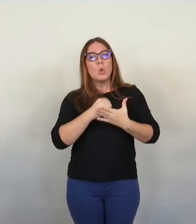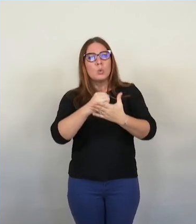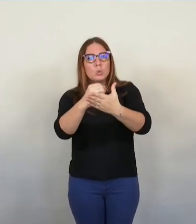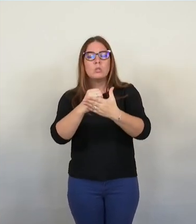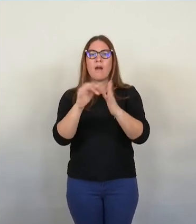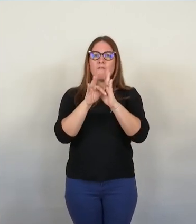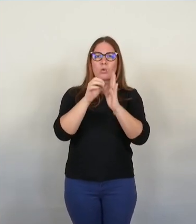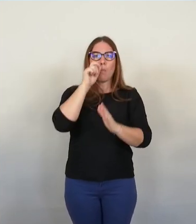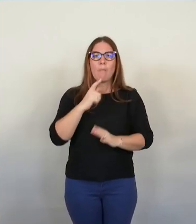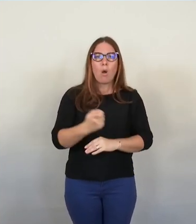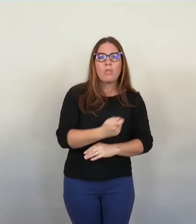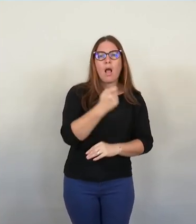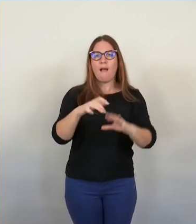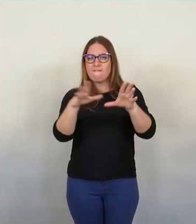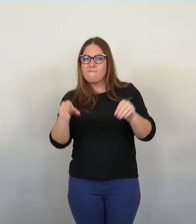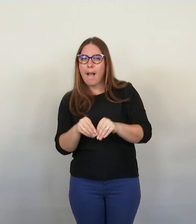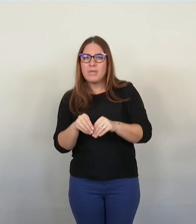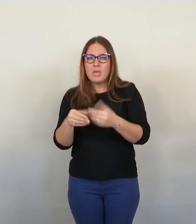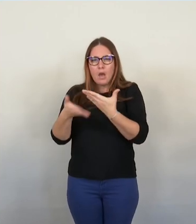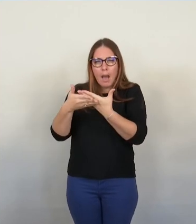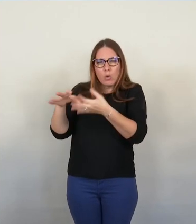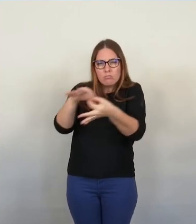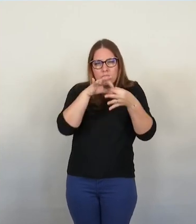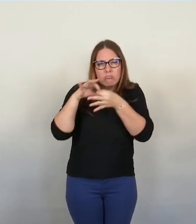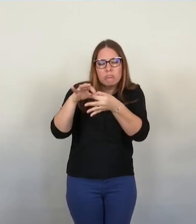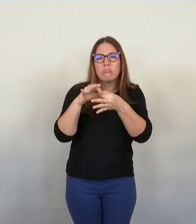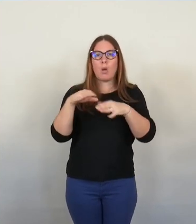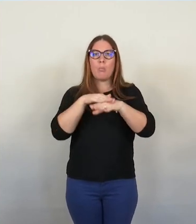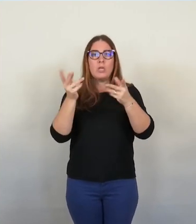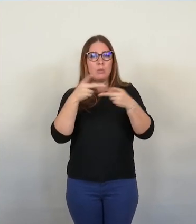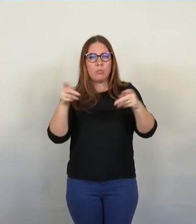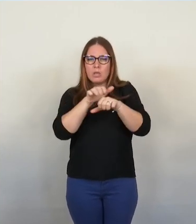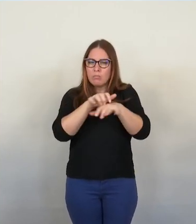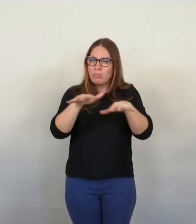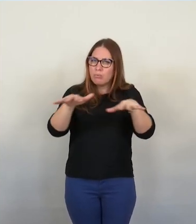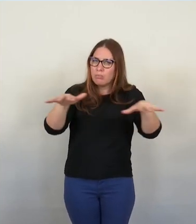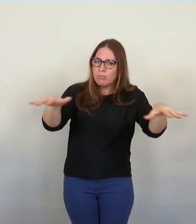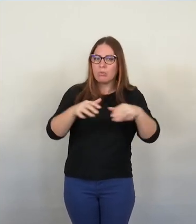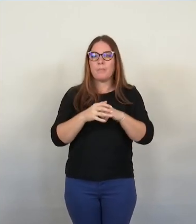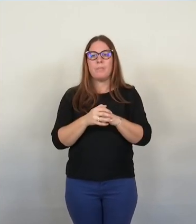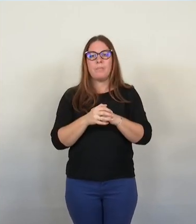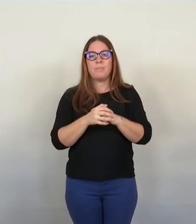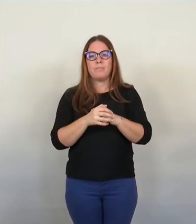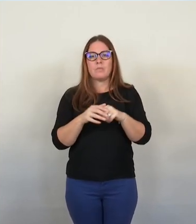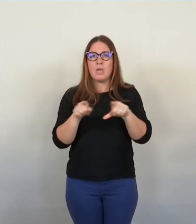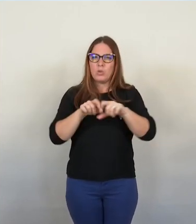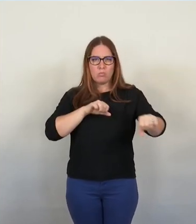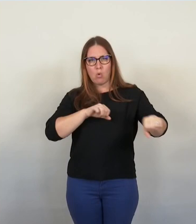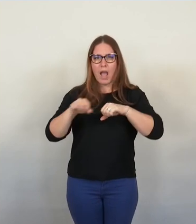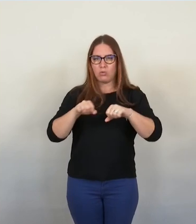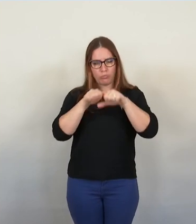parentale et aux famille de proximité de déploiement des politiques publiques et de déploiement pour pouvoir